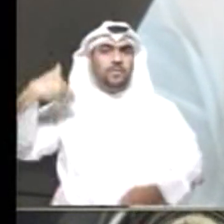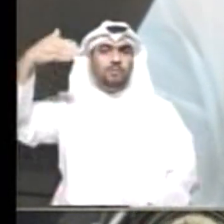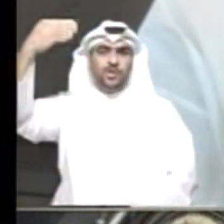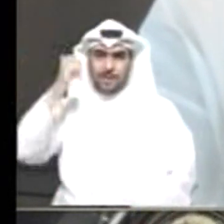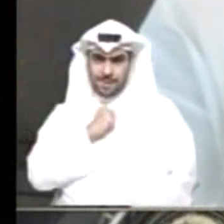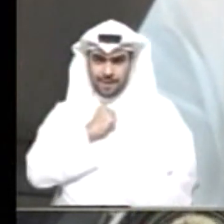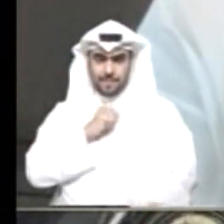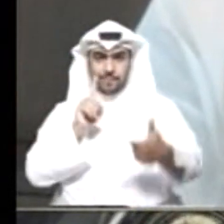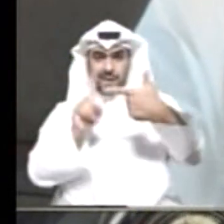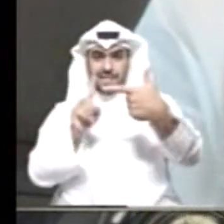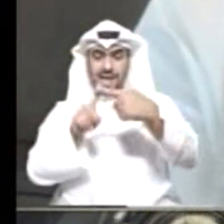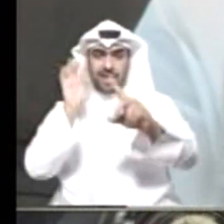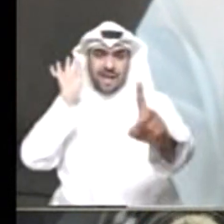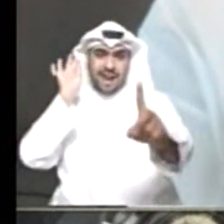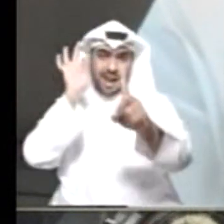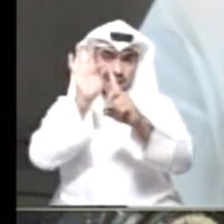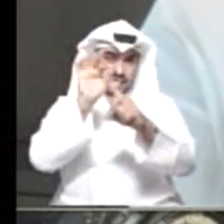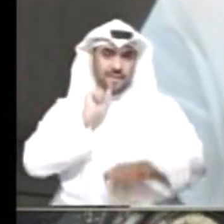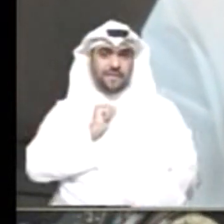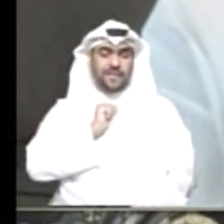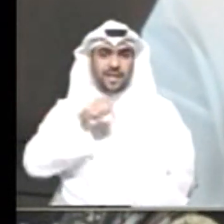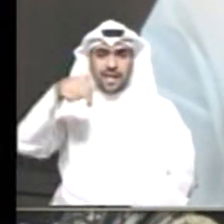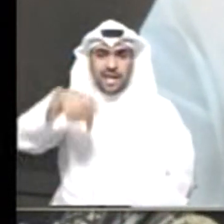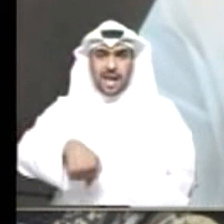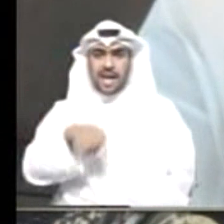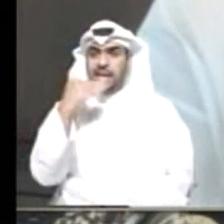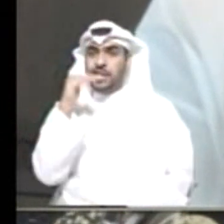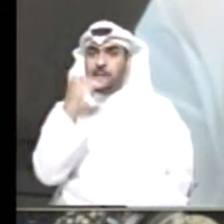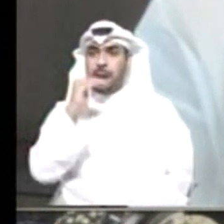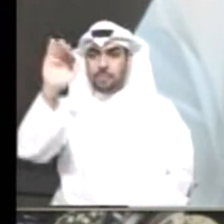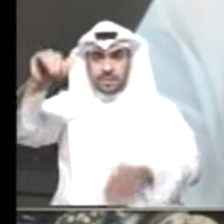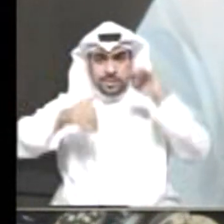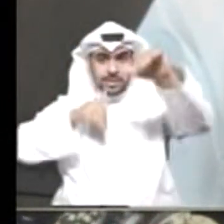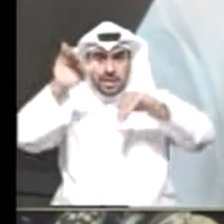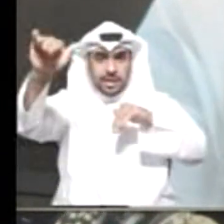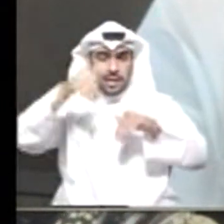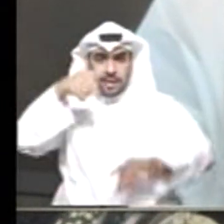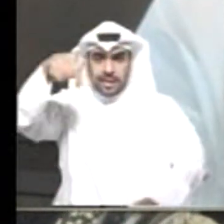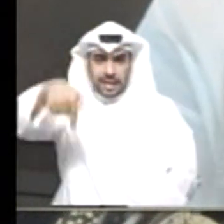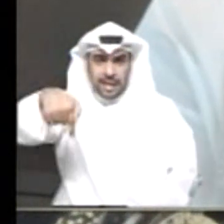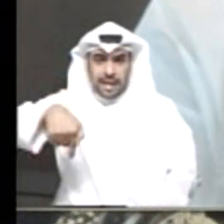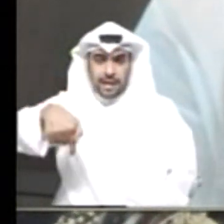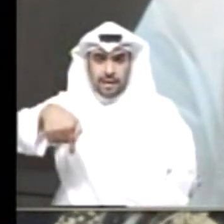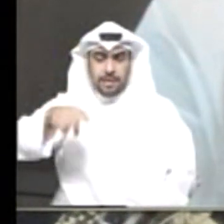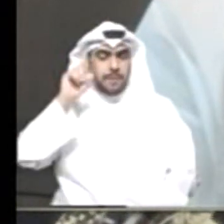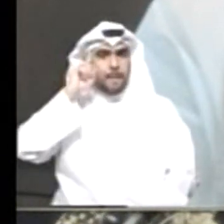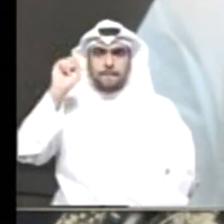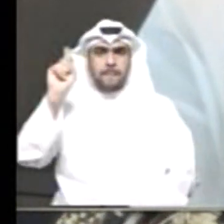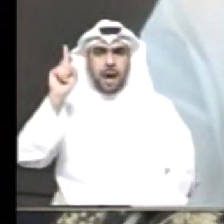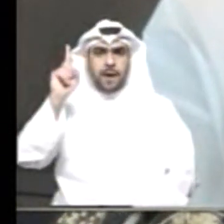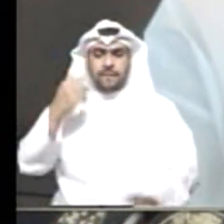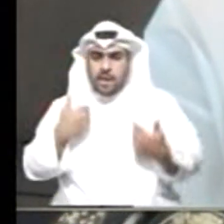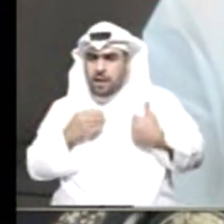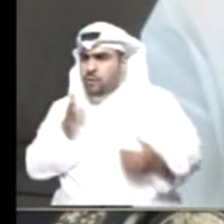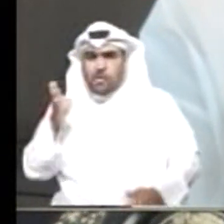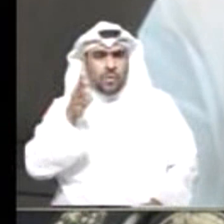في هدف آخر اللي أنا أوجه هذه الطلبة بهالمرحلة، الطالب يكون محتار وين يروح، أي